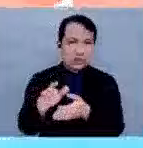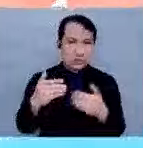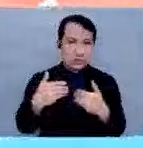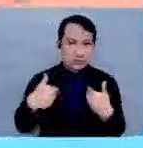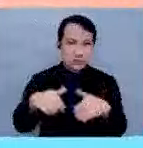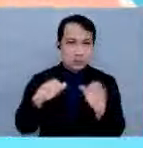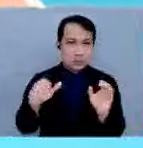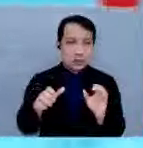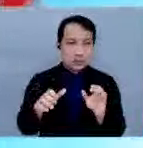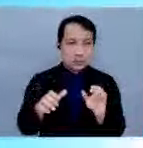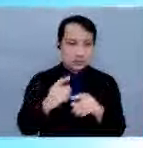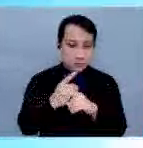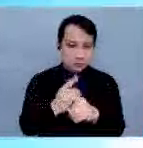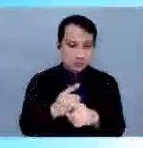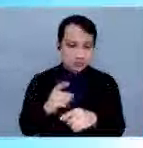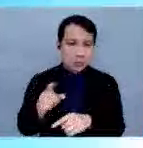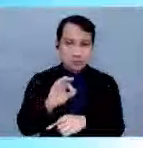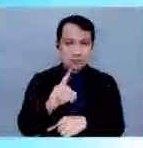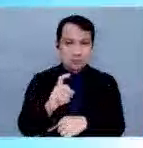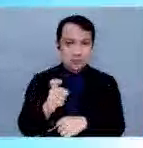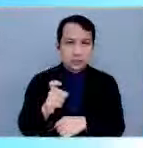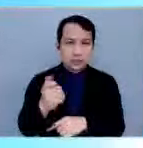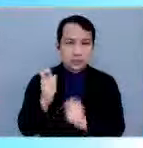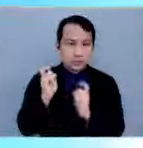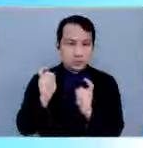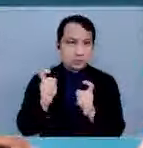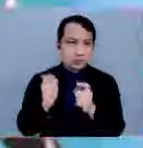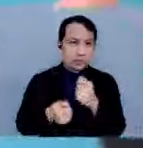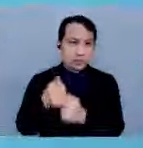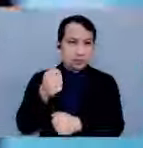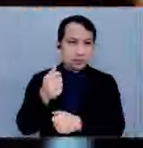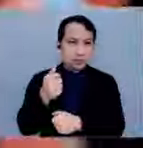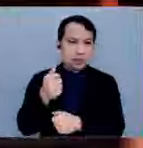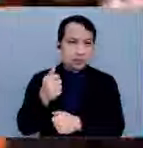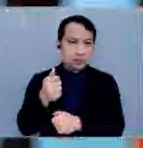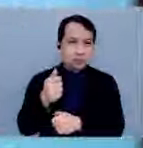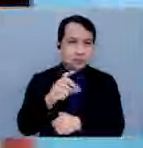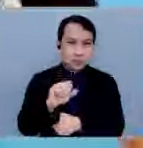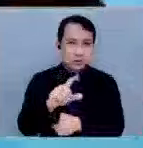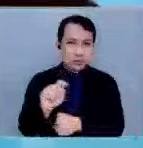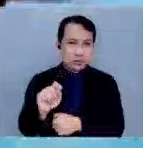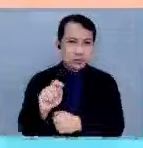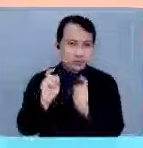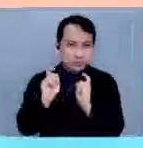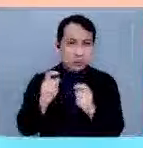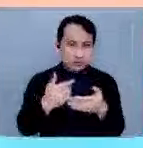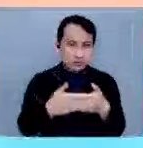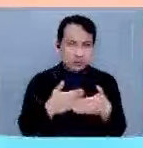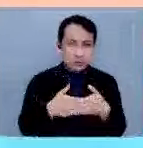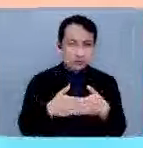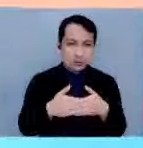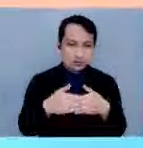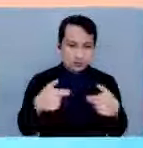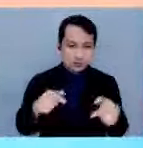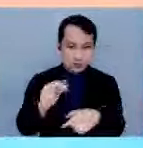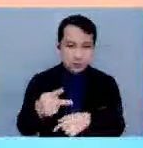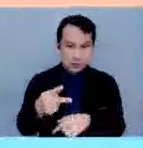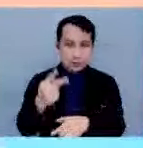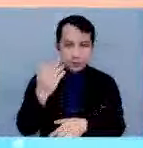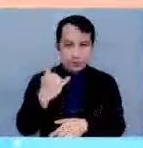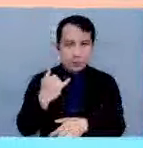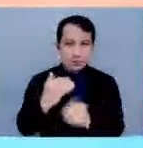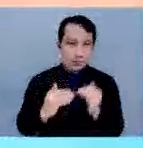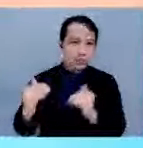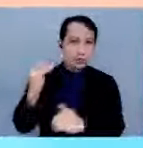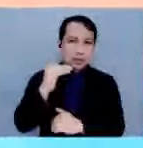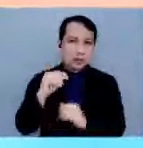sa depensa ng Foxies kaya agad nilang nakuha ang unang set. Naging mas dikit ang laban sa second set pero nangibabaw pa rin